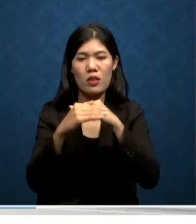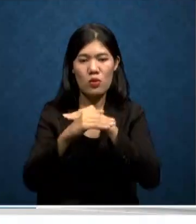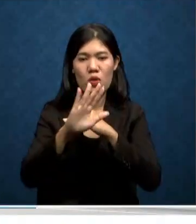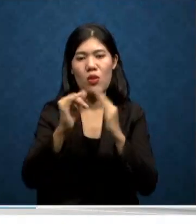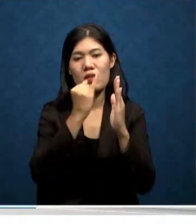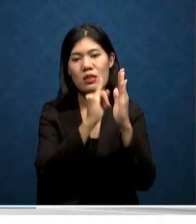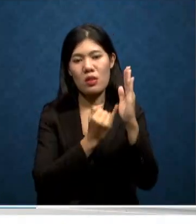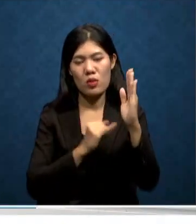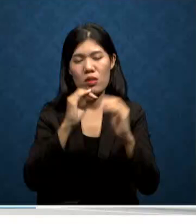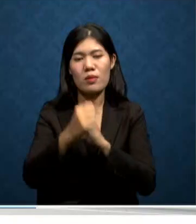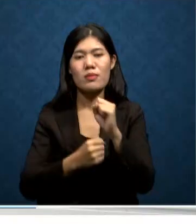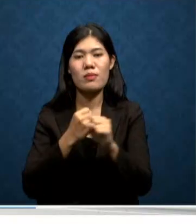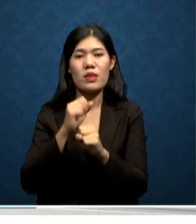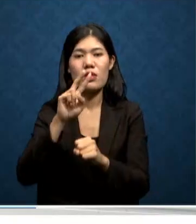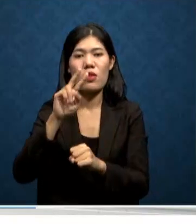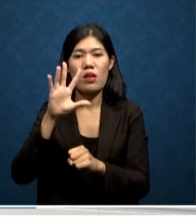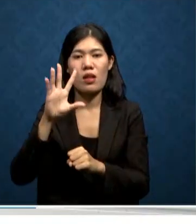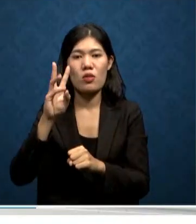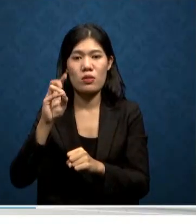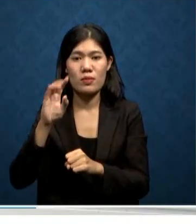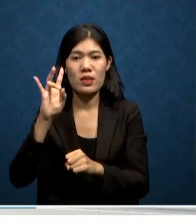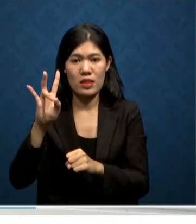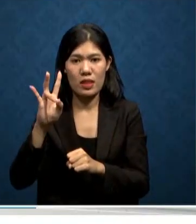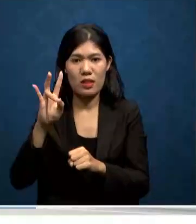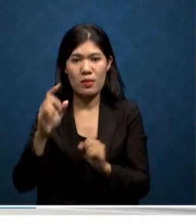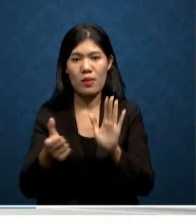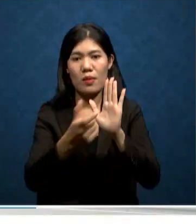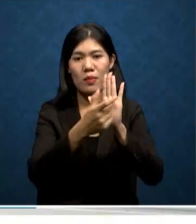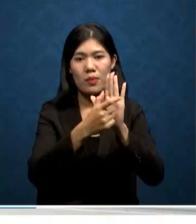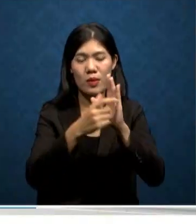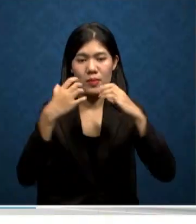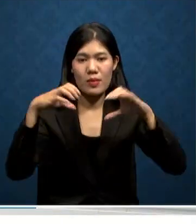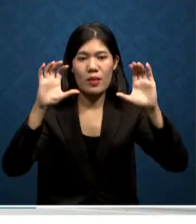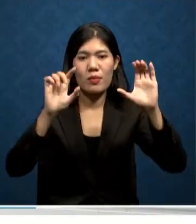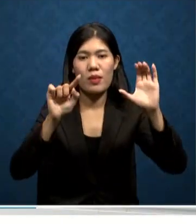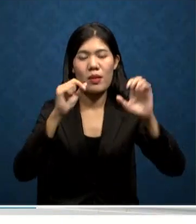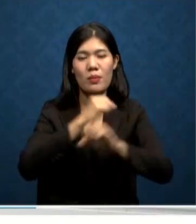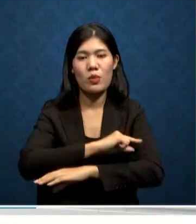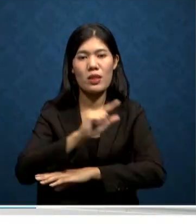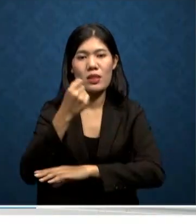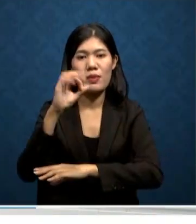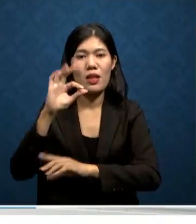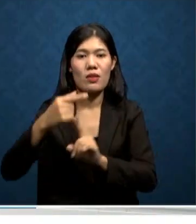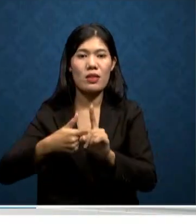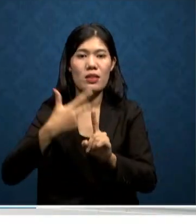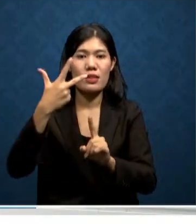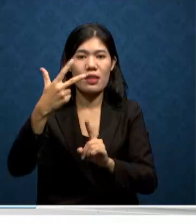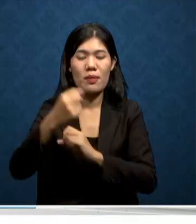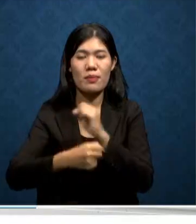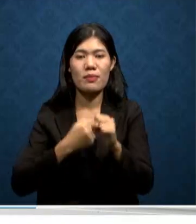พ.ศ2567ลงราชานุเบกษาเมื่อวันที่ 19มีนาคม